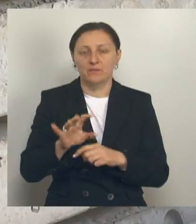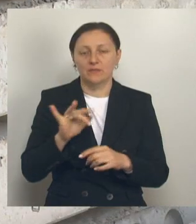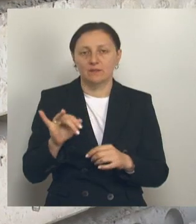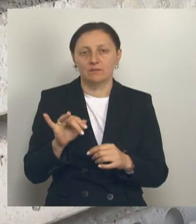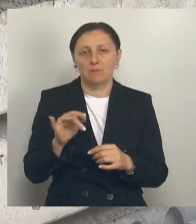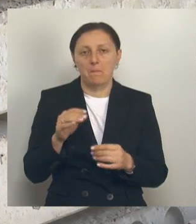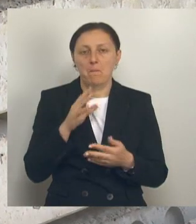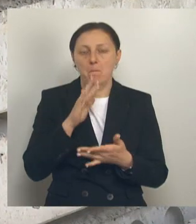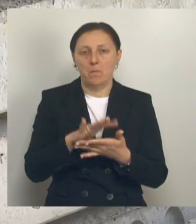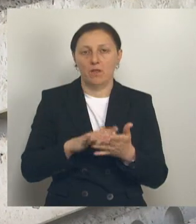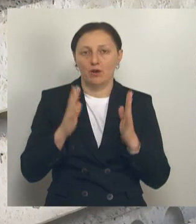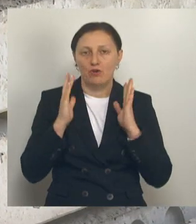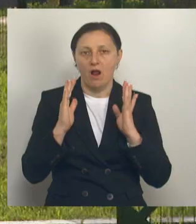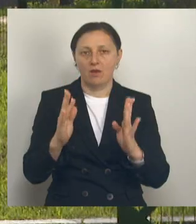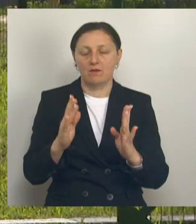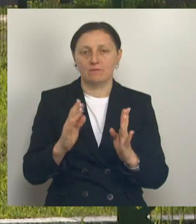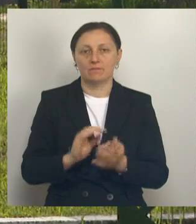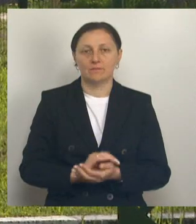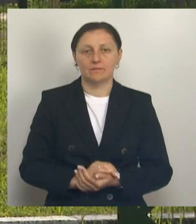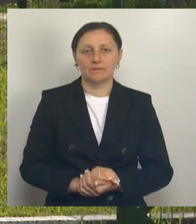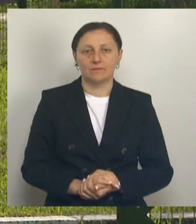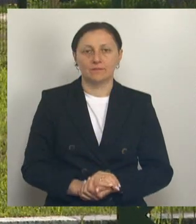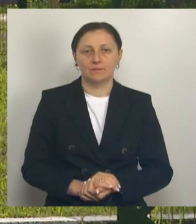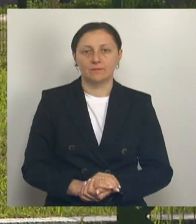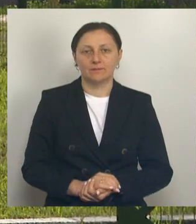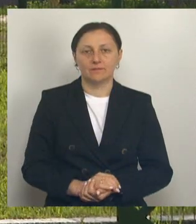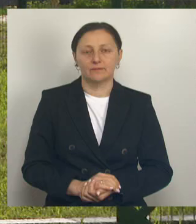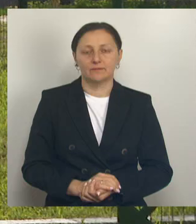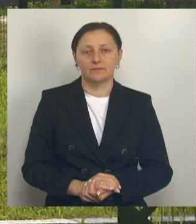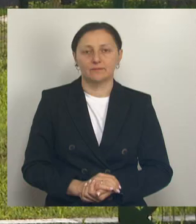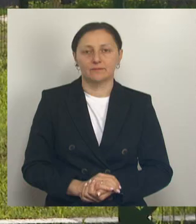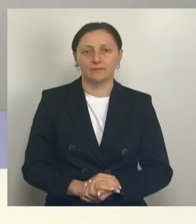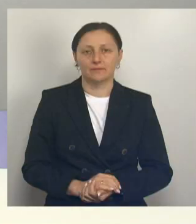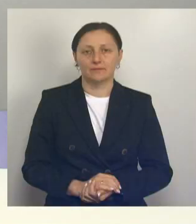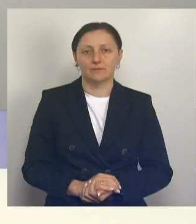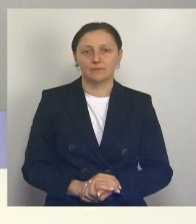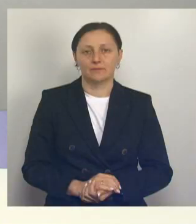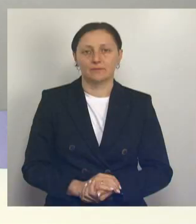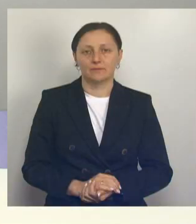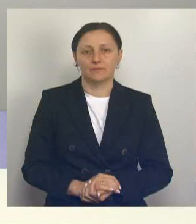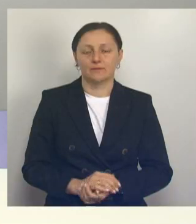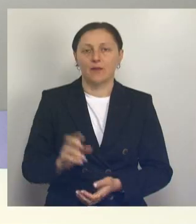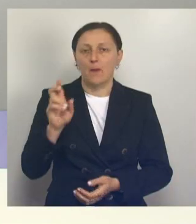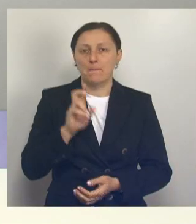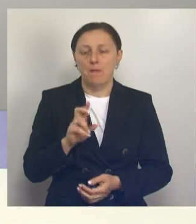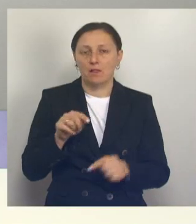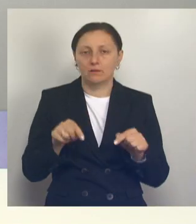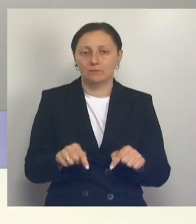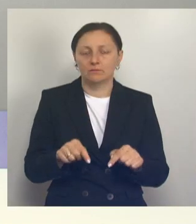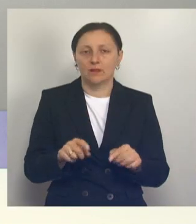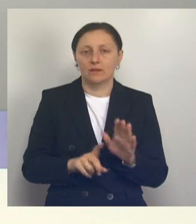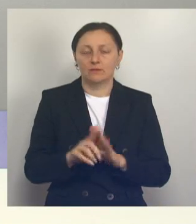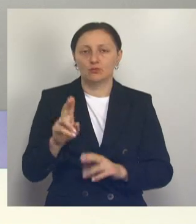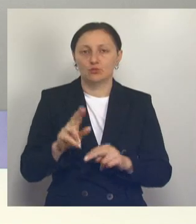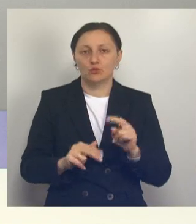место на аллее Сергей Черкашин Валерий ларьков такой день на мире белогорья в Белгороде полным ходом идет